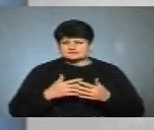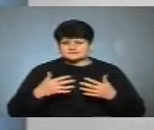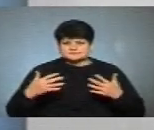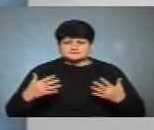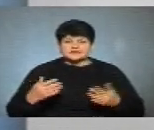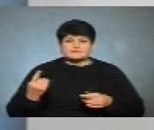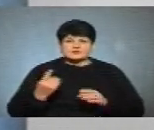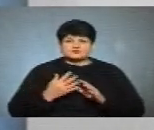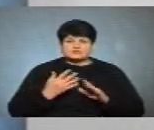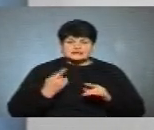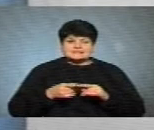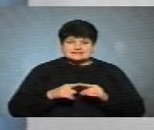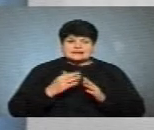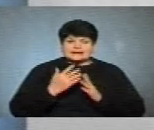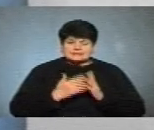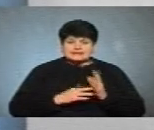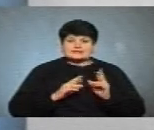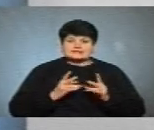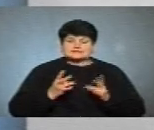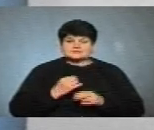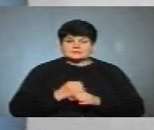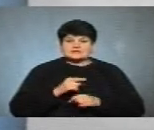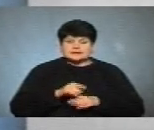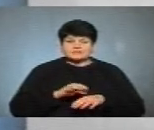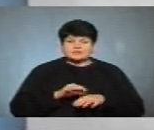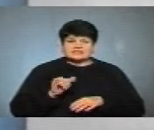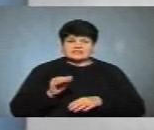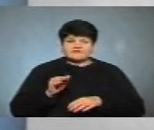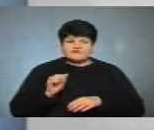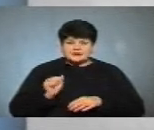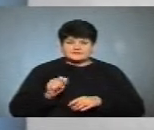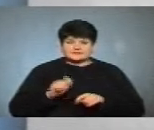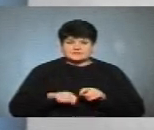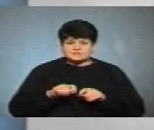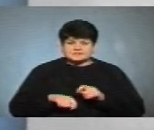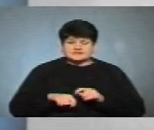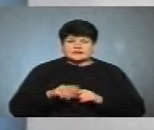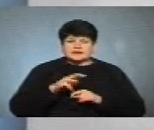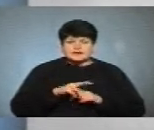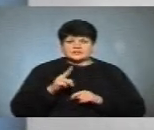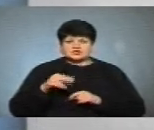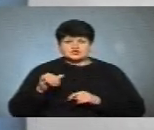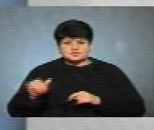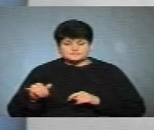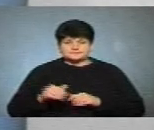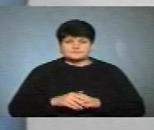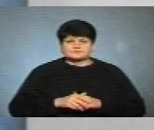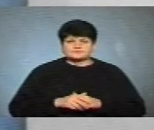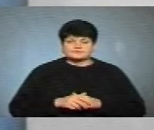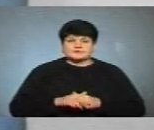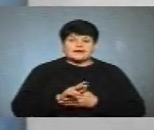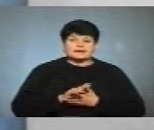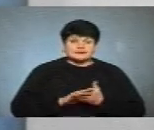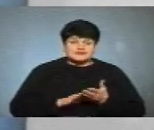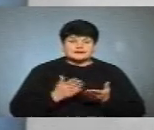чергу, це теж є критерії, як повинно робитися. Їм проводиться ІФА-тестування, їм робиться на М і G. А далі вже, якщо